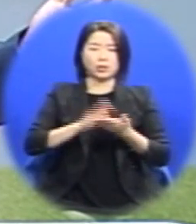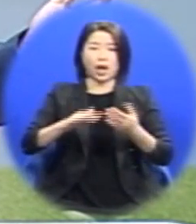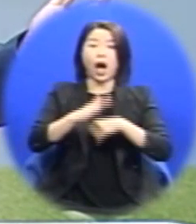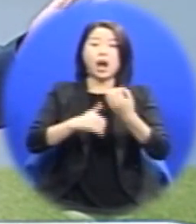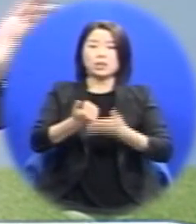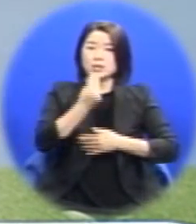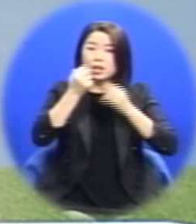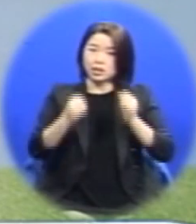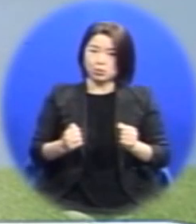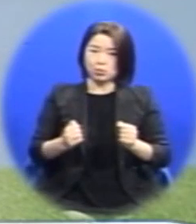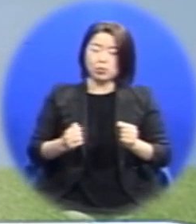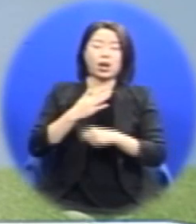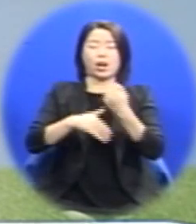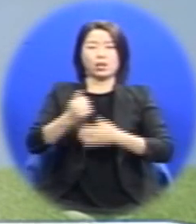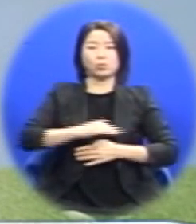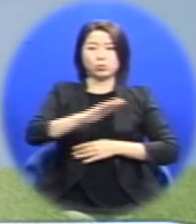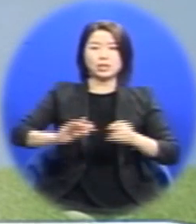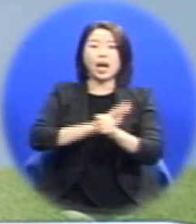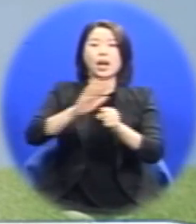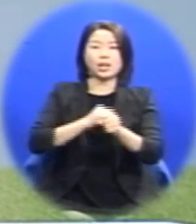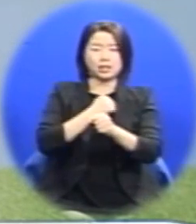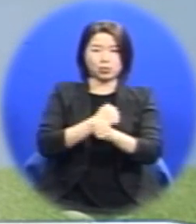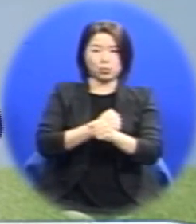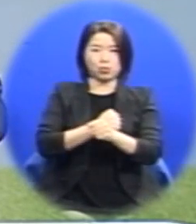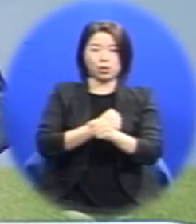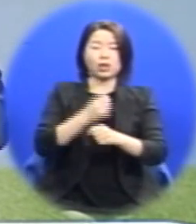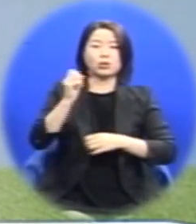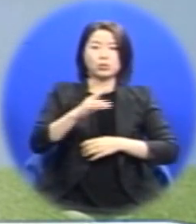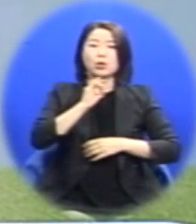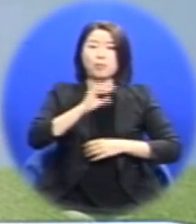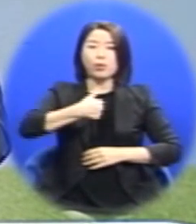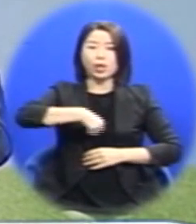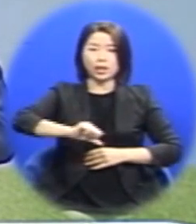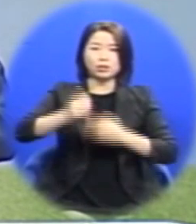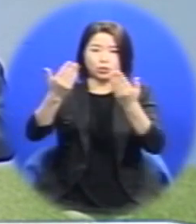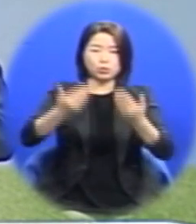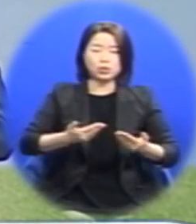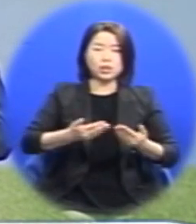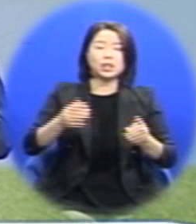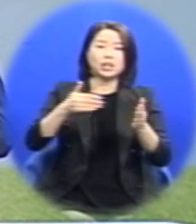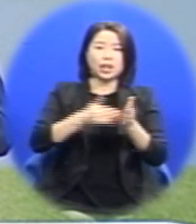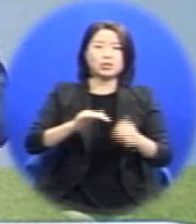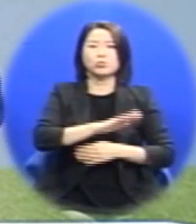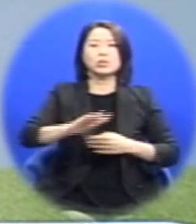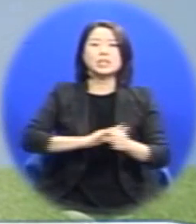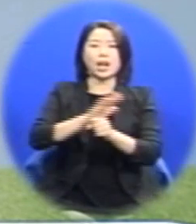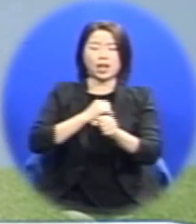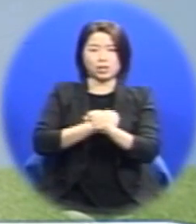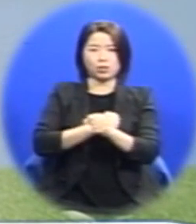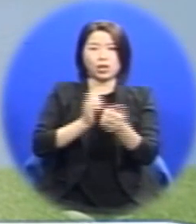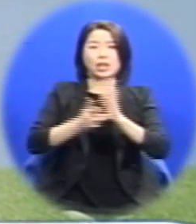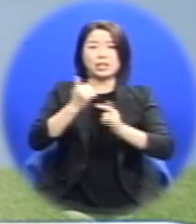살아계시고 하나님이 우리를 사랑하십니다. 독생자를 주시기까지 우리를 사랑하세요.